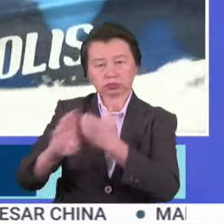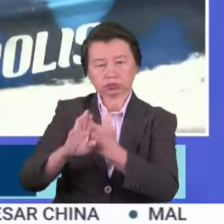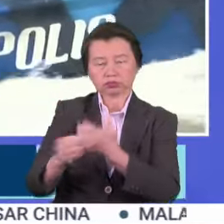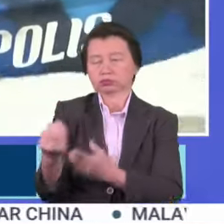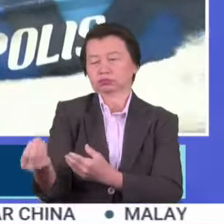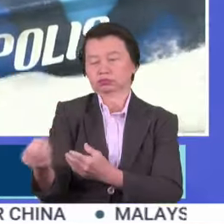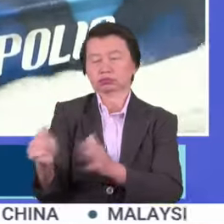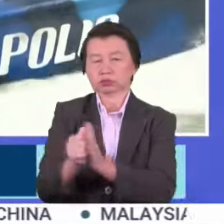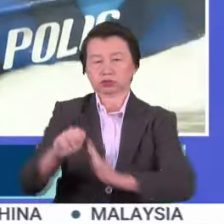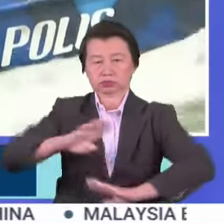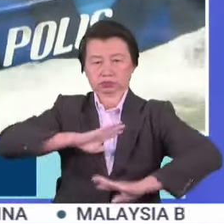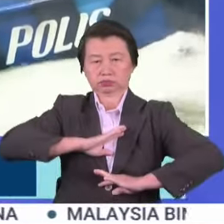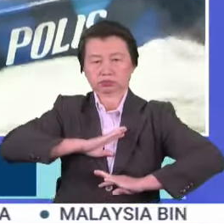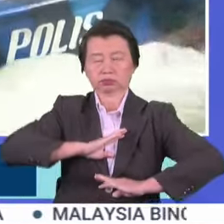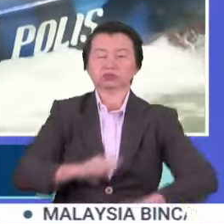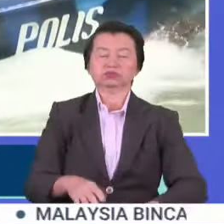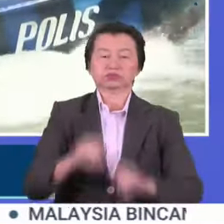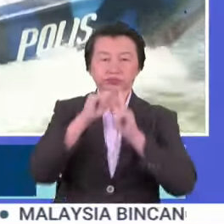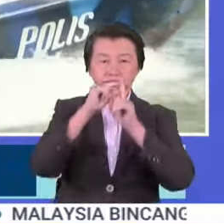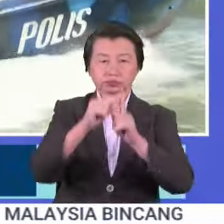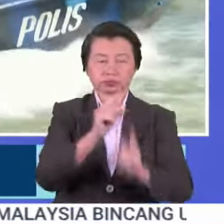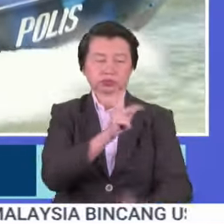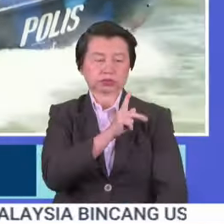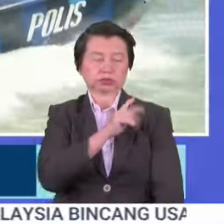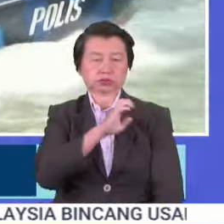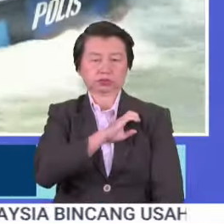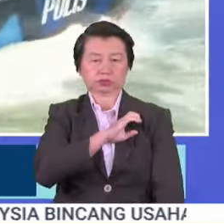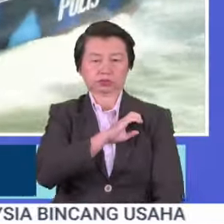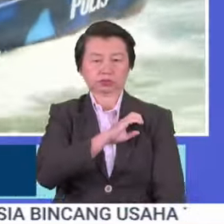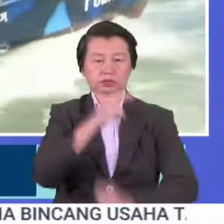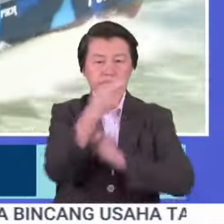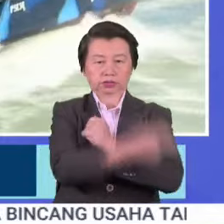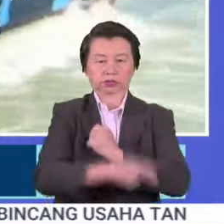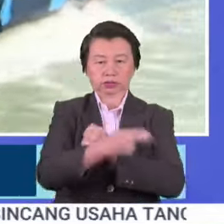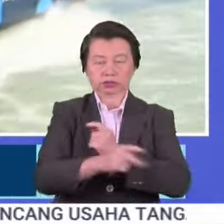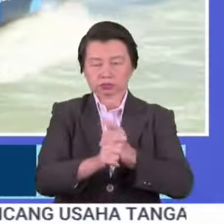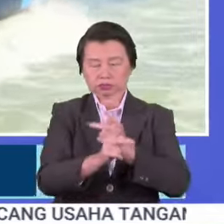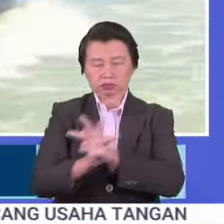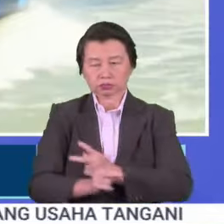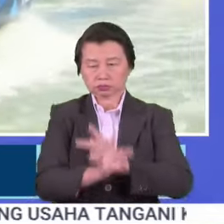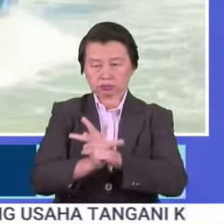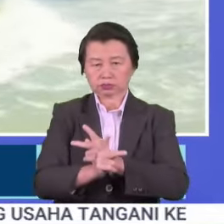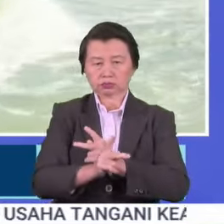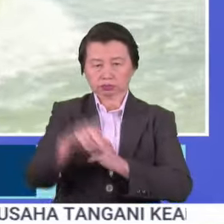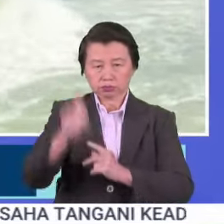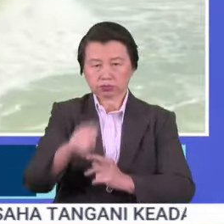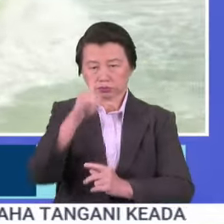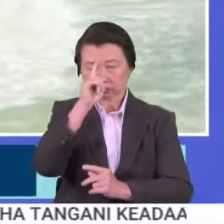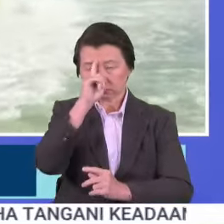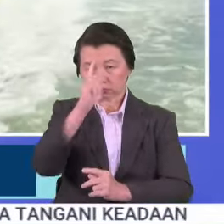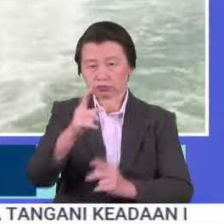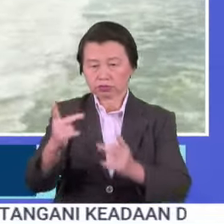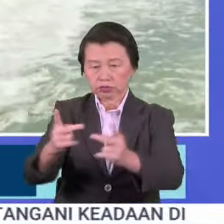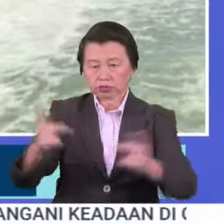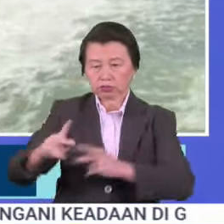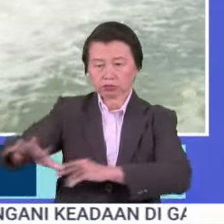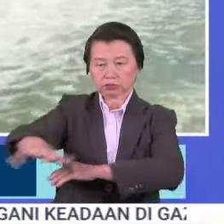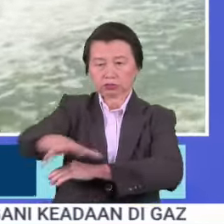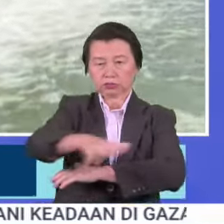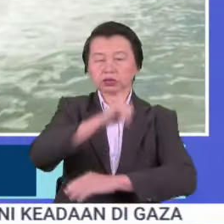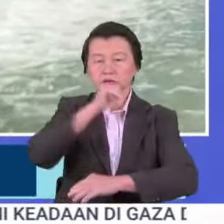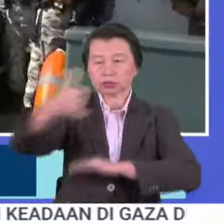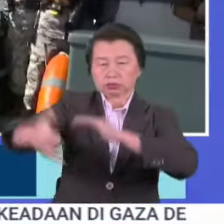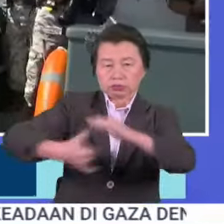yang rendah dan memuaskan. Menurut kenyataan Ketua Polis Negara, Perintah Kawalan Pergerakan ini perlu bagi memastikan kawasan perairan